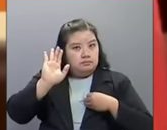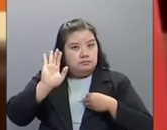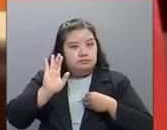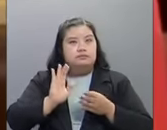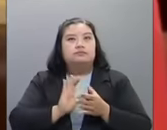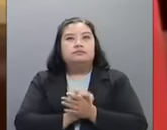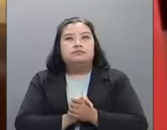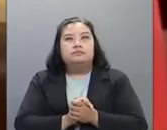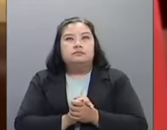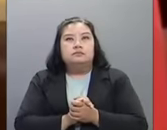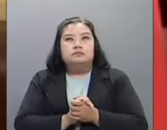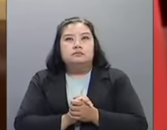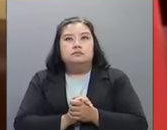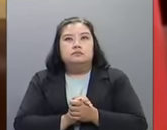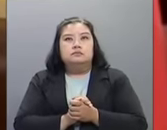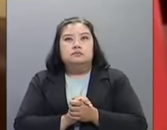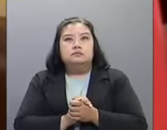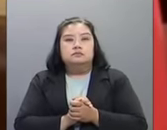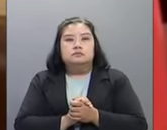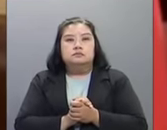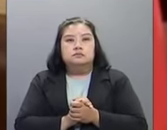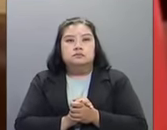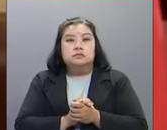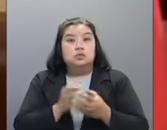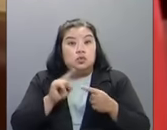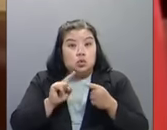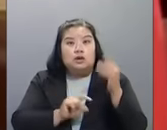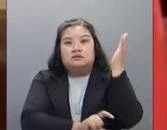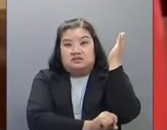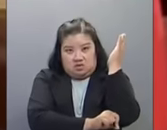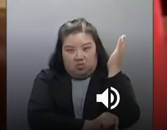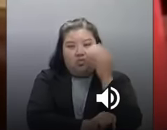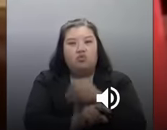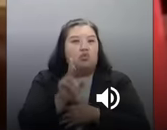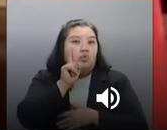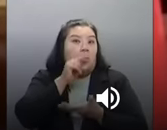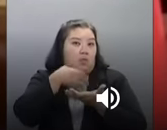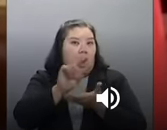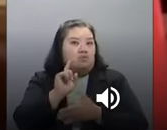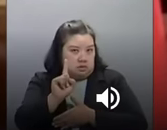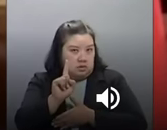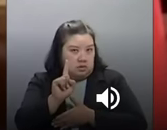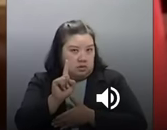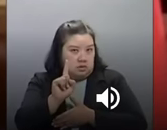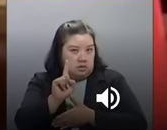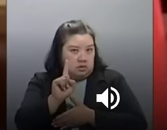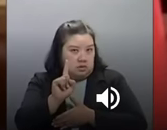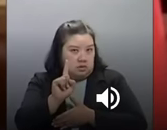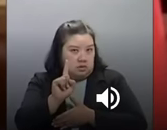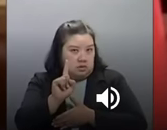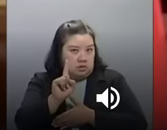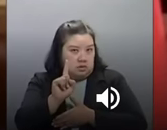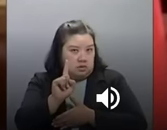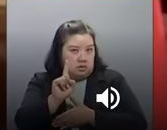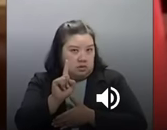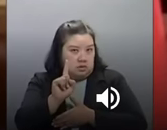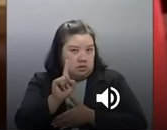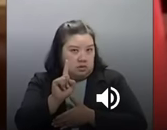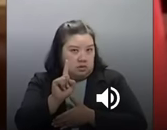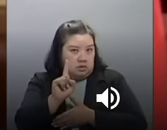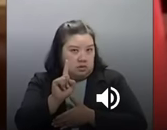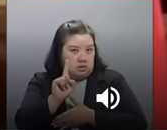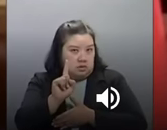สื ่อของสิงคโปร์รายงานว่านายหวันมีหมายจับของมาเลเซีย เอาเวสิงคโปร์หน